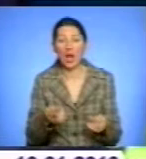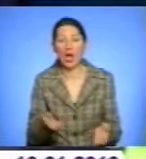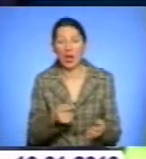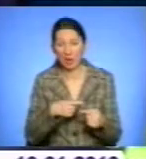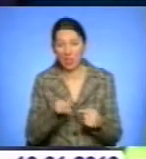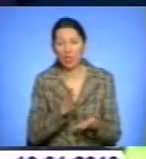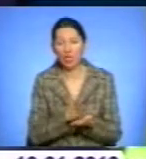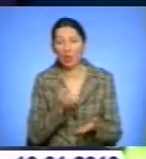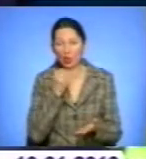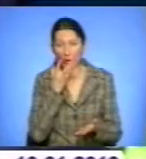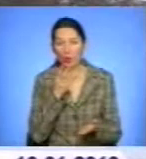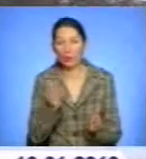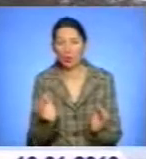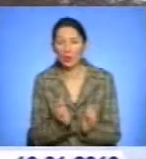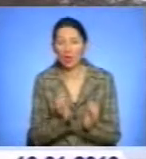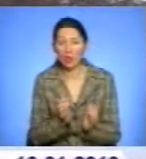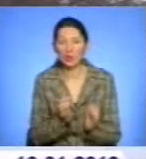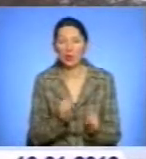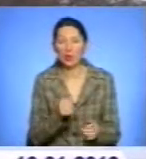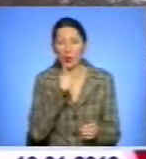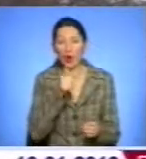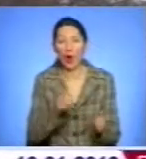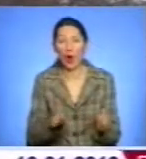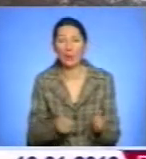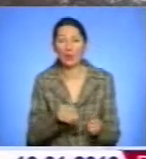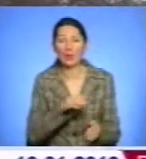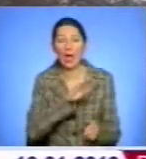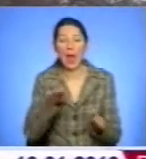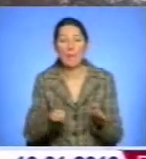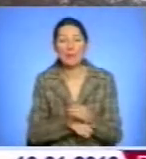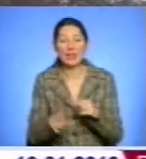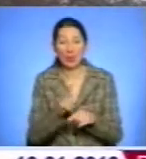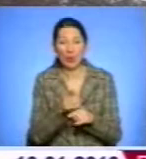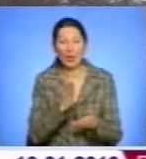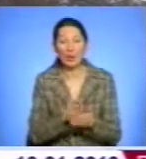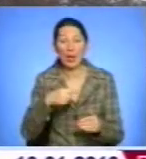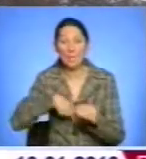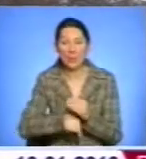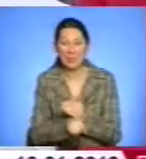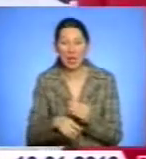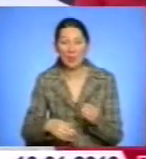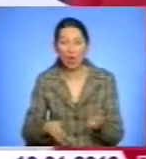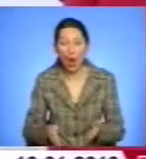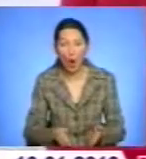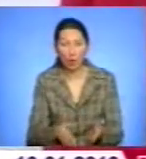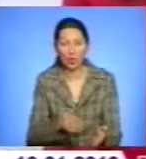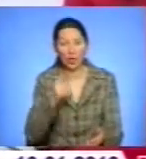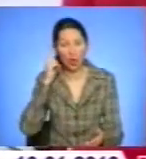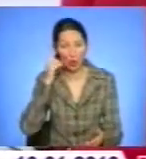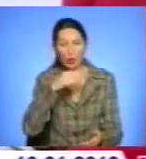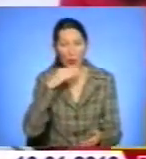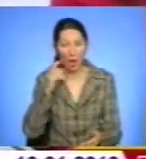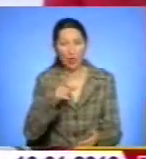собі чимало таємниць. Про те, що під Тернополем є підземні ходи, чула більшість жителів міста. Однак лише